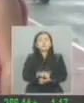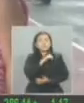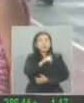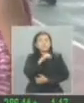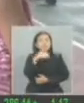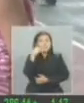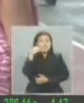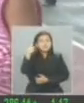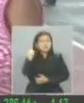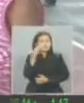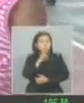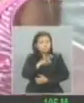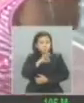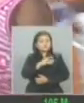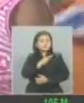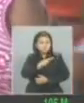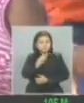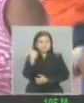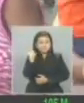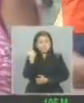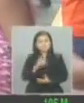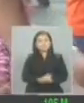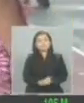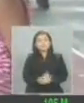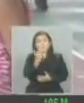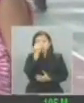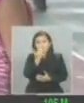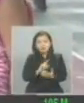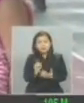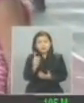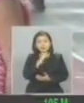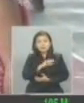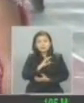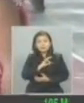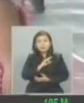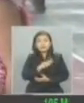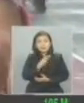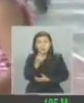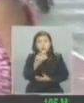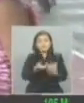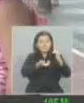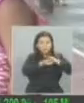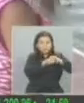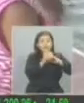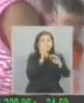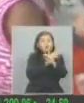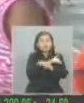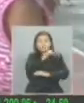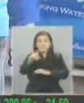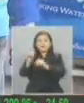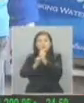ำคัญก็รู้สึกว่ามีความดีใจครับผมเพราะว่าจะได้มีความสามัคคีกันก่อนที่จะไปแข่งขันฟุตบอลจริ